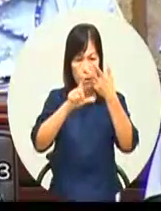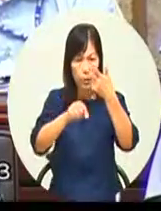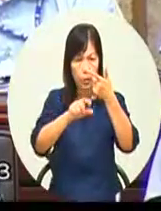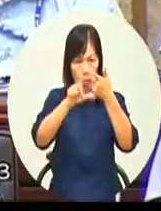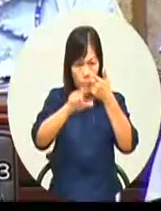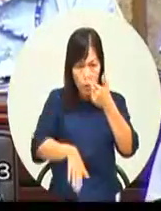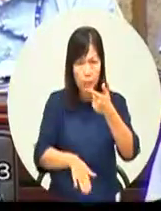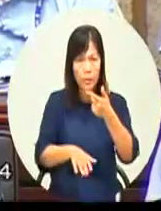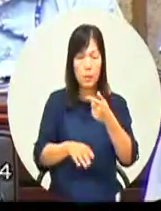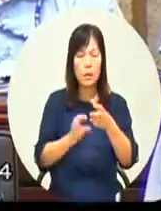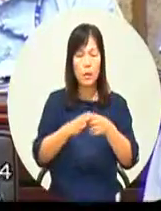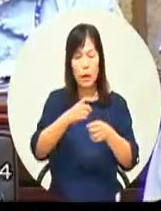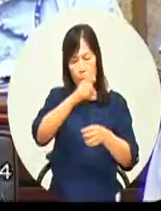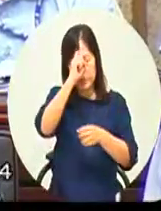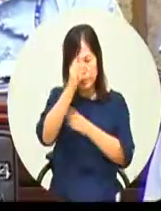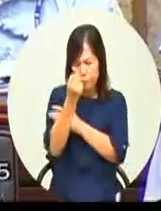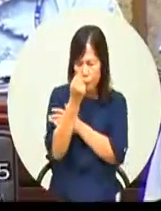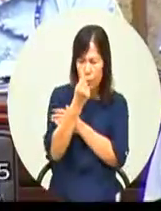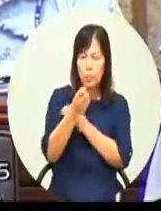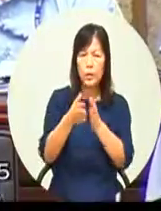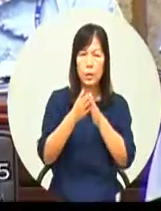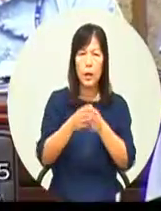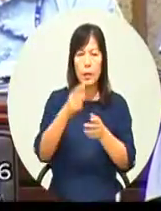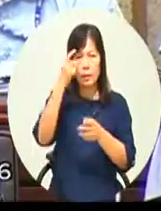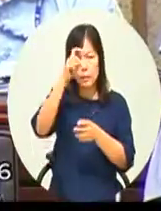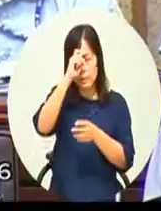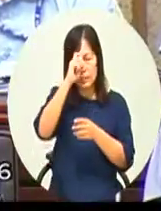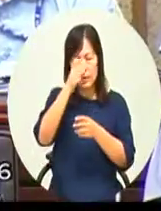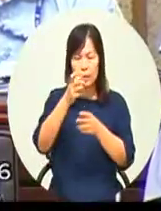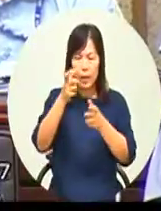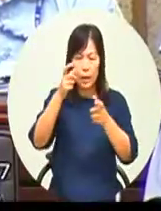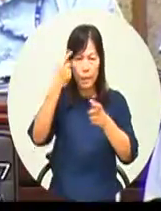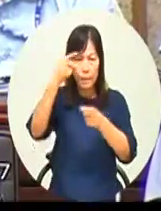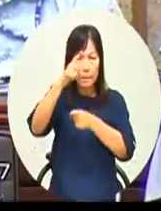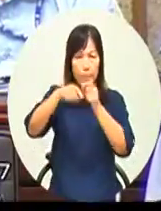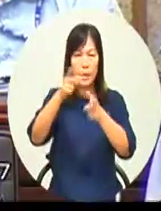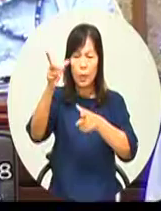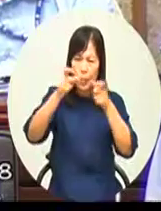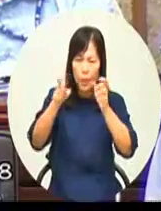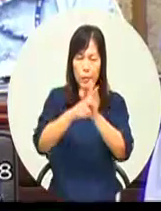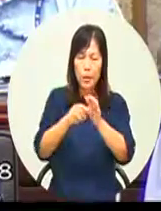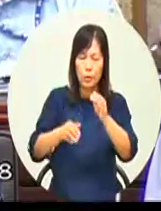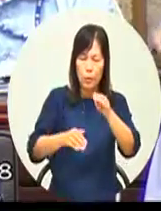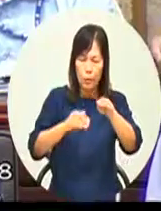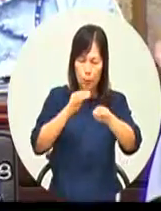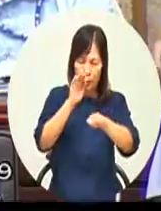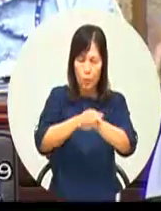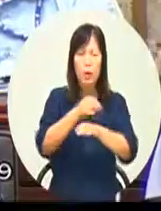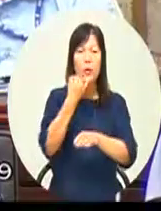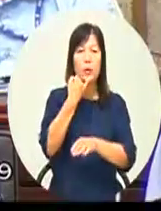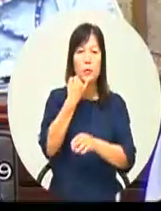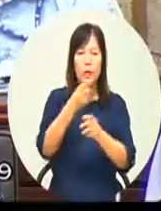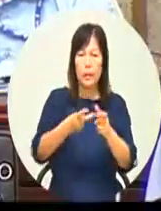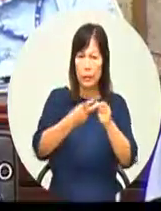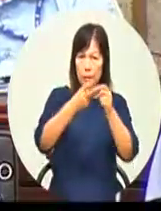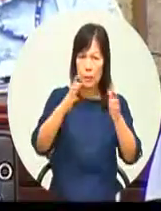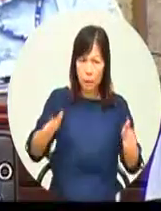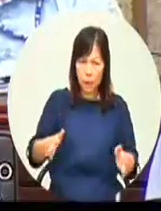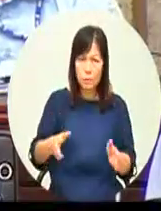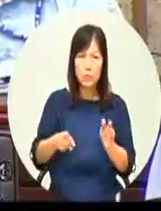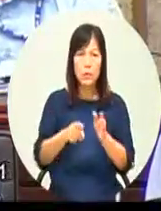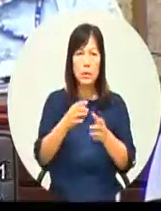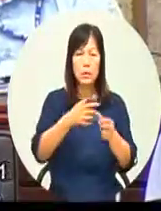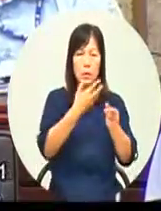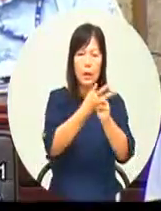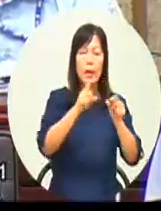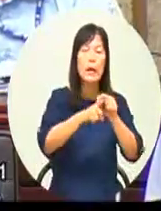那目前我们积极在努力，希望在春节前可以处理勘通车。那二阶的部分现在已经由中